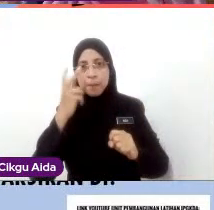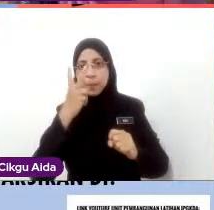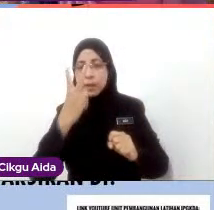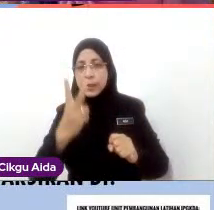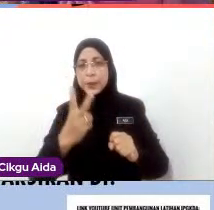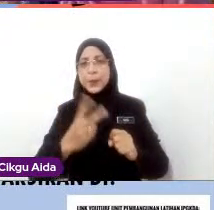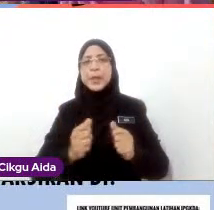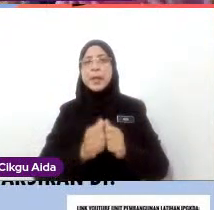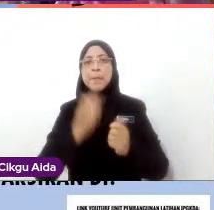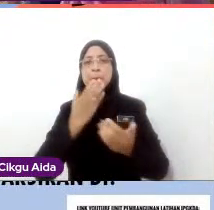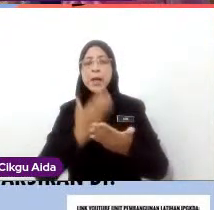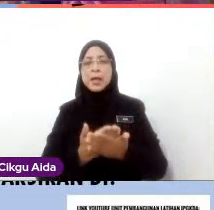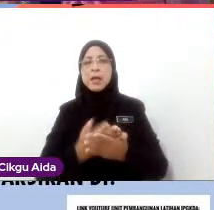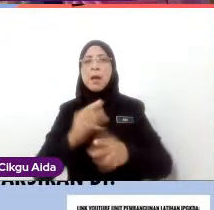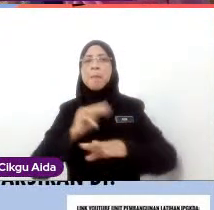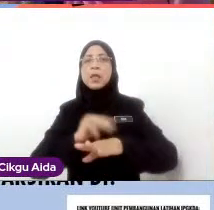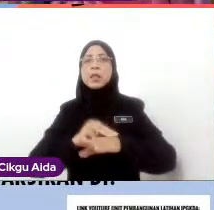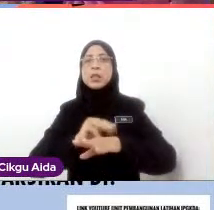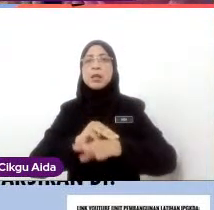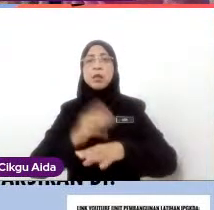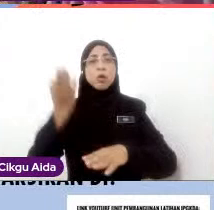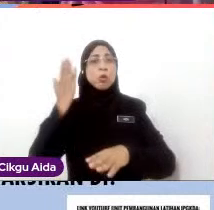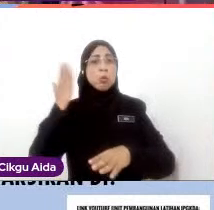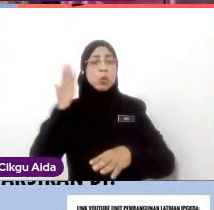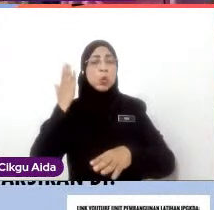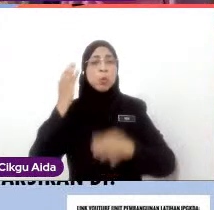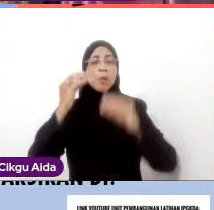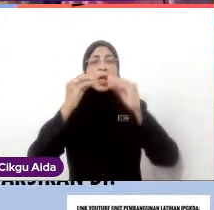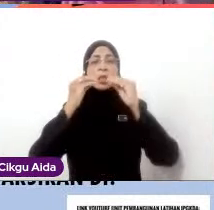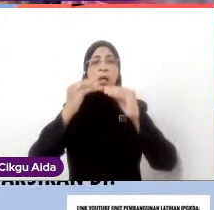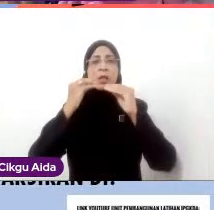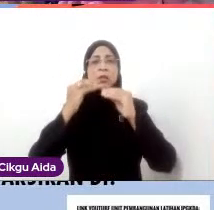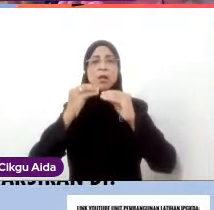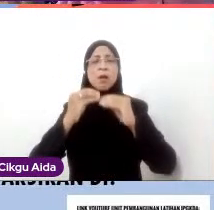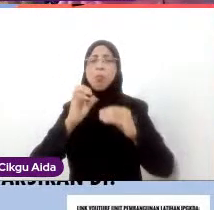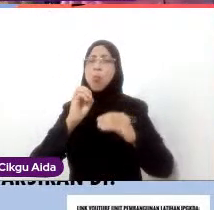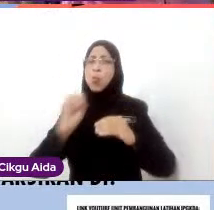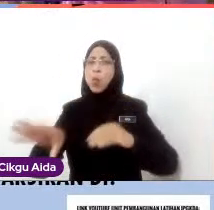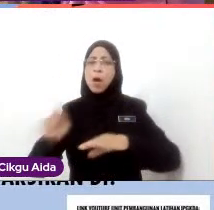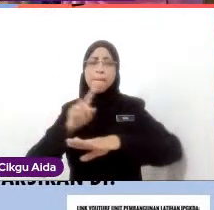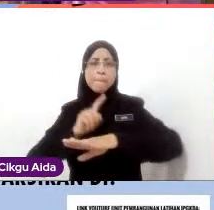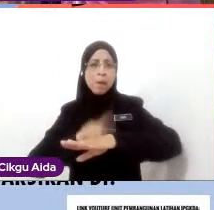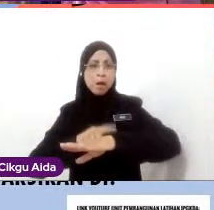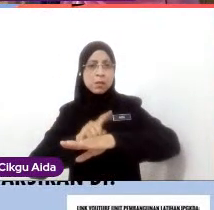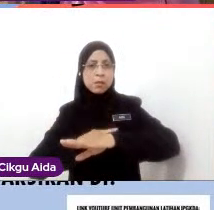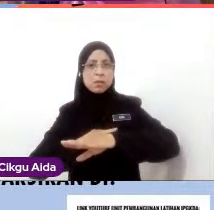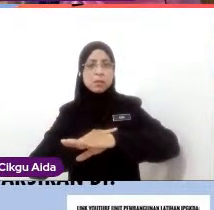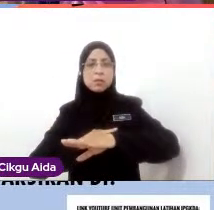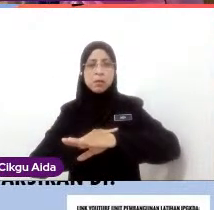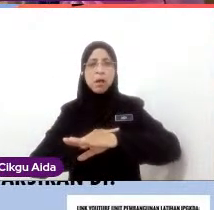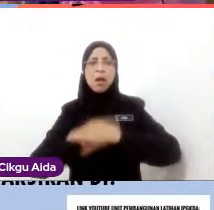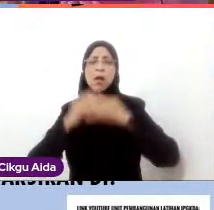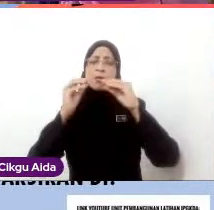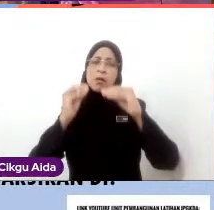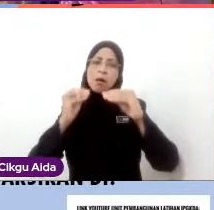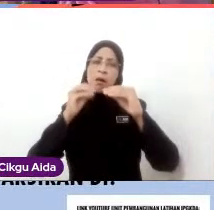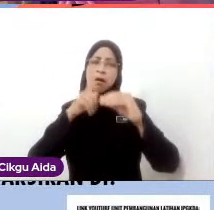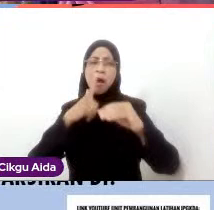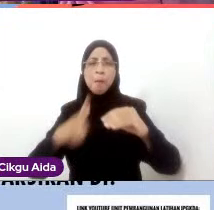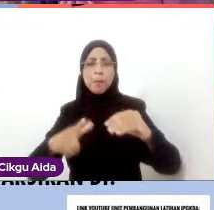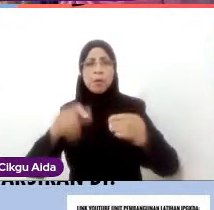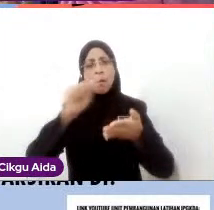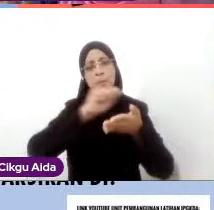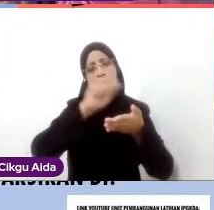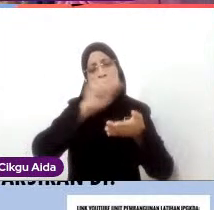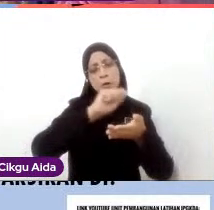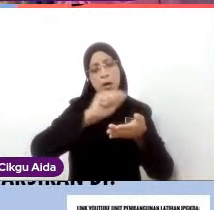yang diperlukan? Sebelum macam saya cakap sebelum ni memang kalau pra tu sebelum tu hanya 25% je yang cakap